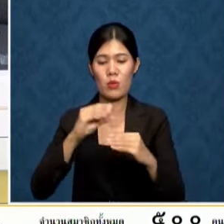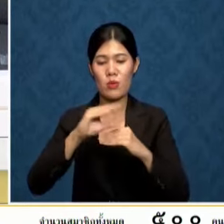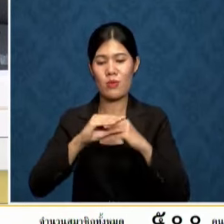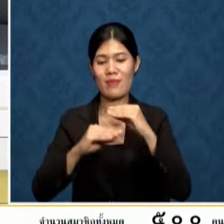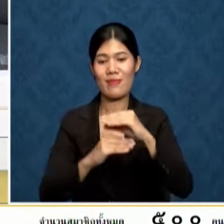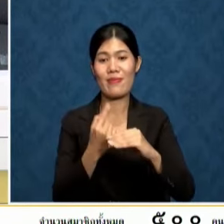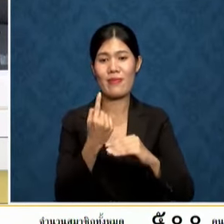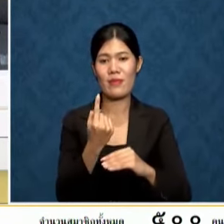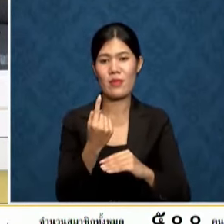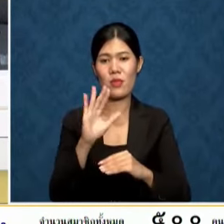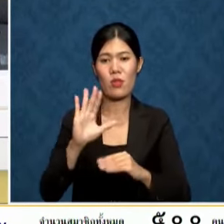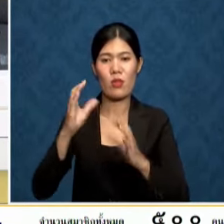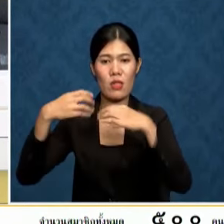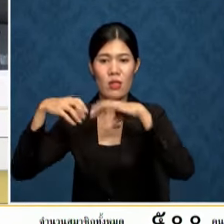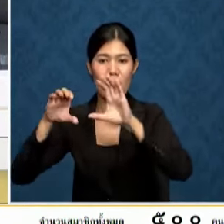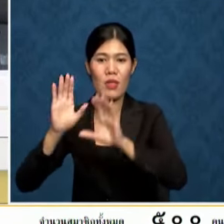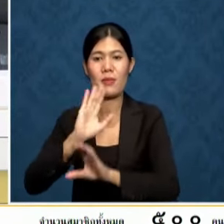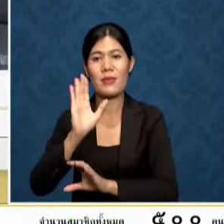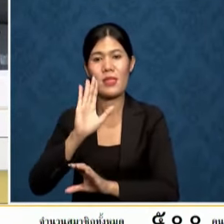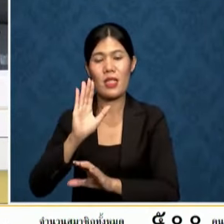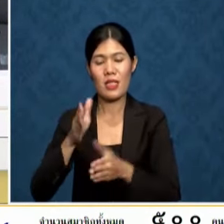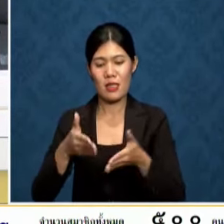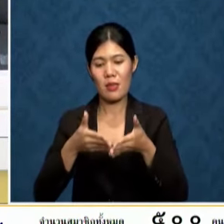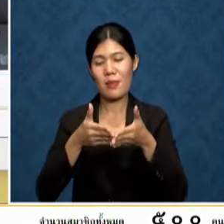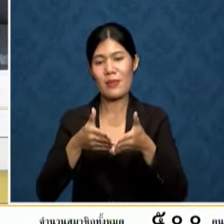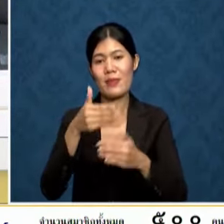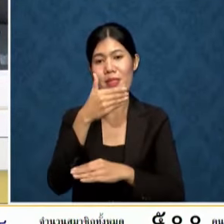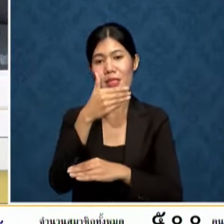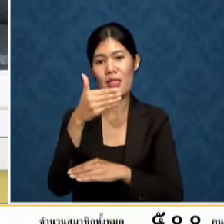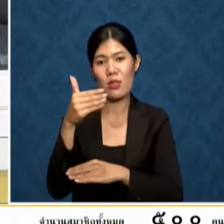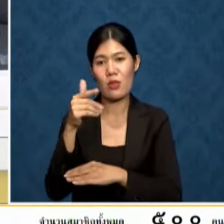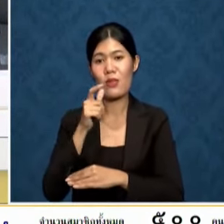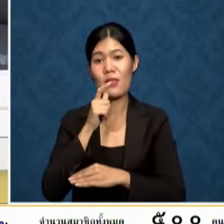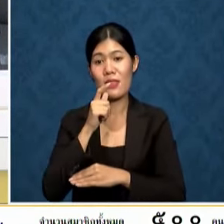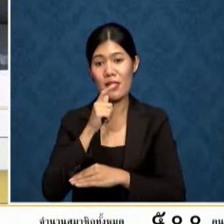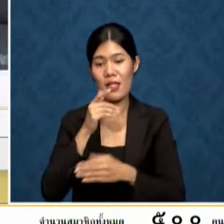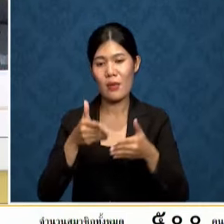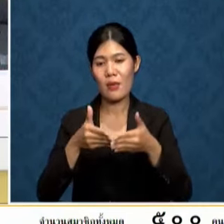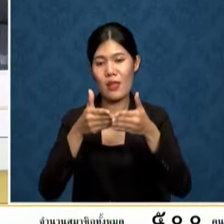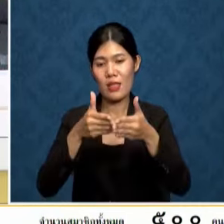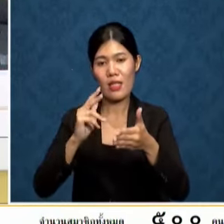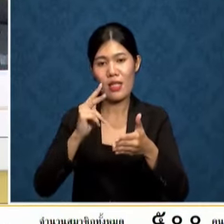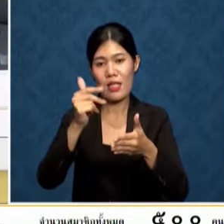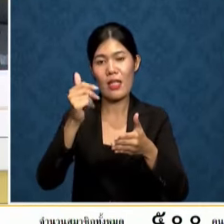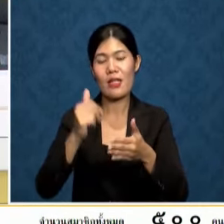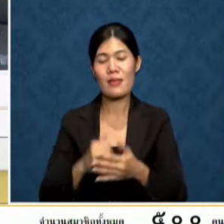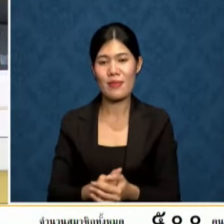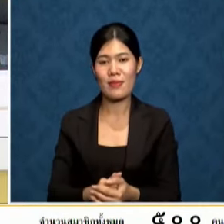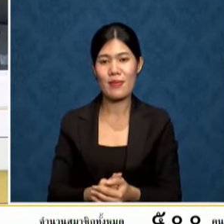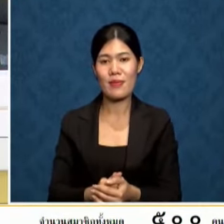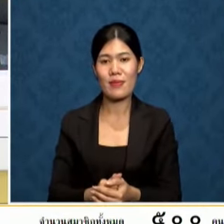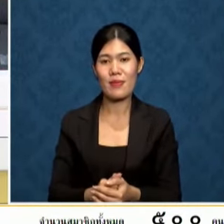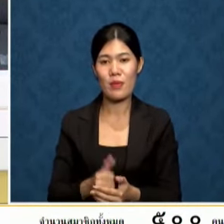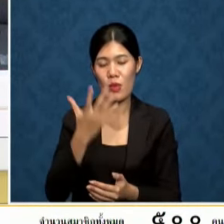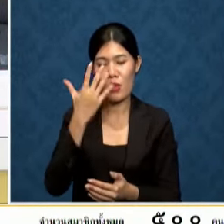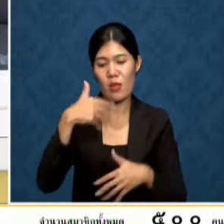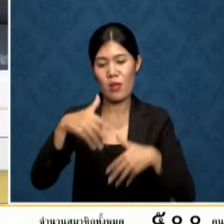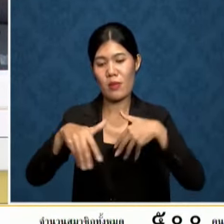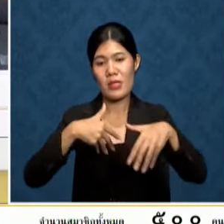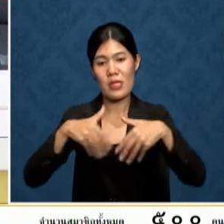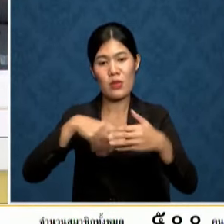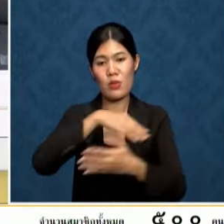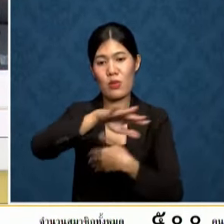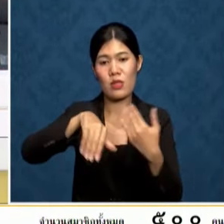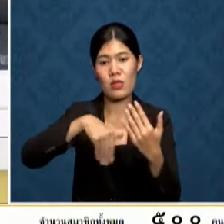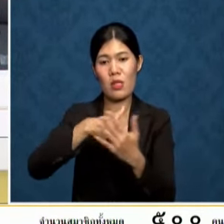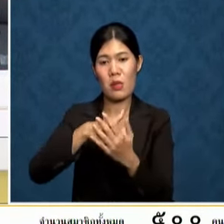รัฐแน่นอนเป็นเรือธงอันนี้ยอมรับครับเพราะว่าเป็นโครงการใหญ่และเป็นโครงการที่พี่น้องประชาชนทั่วประเทศรอคอยกับ